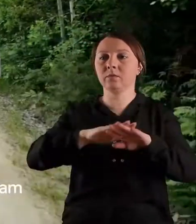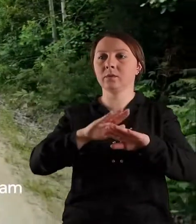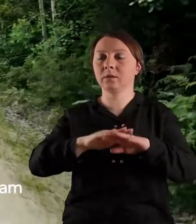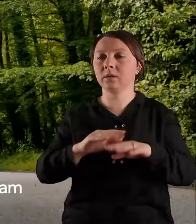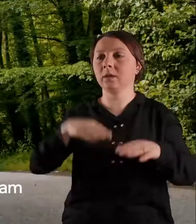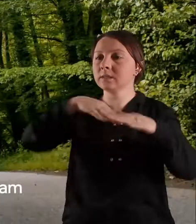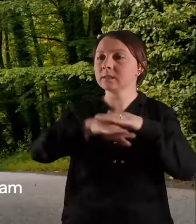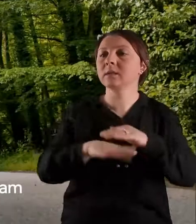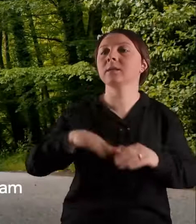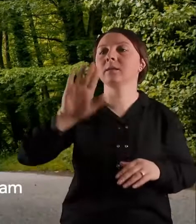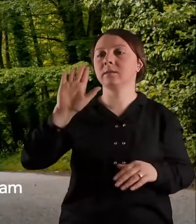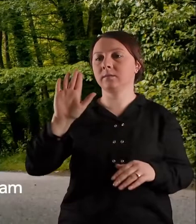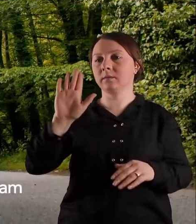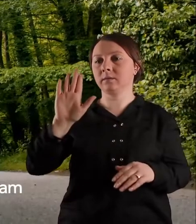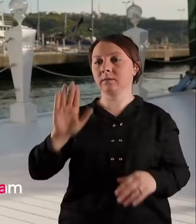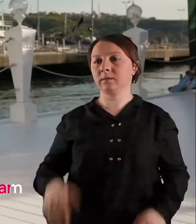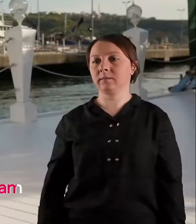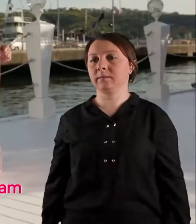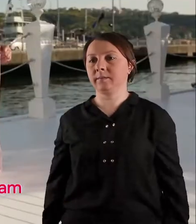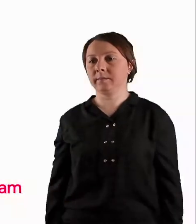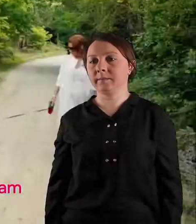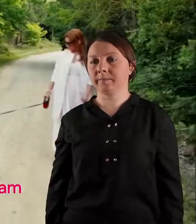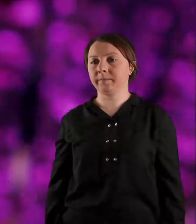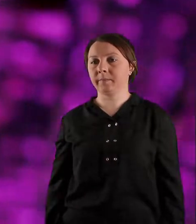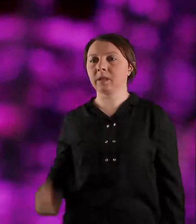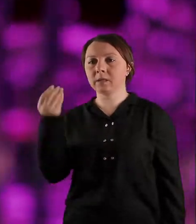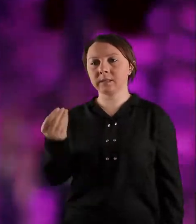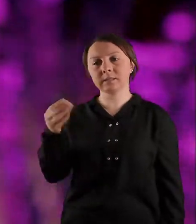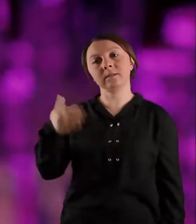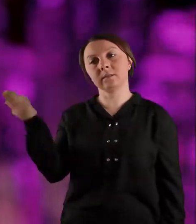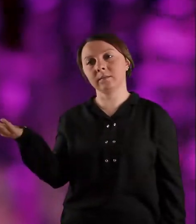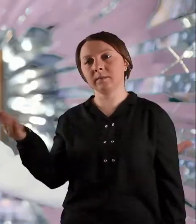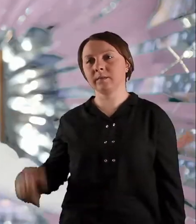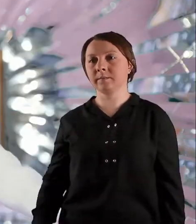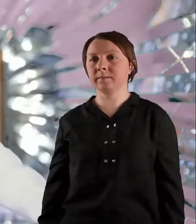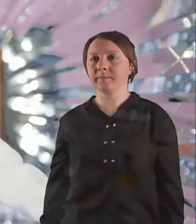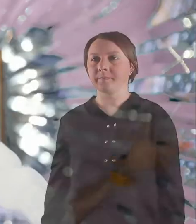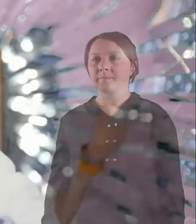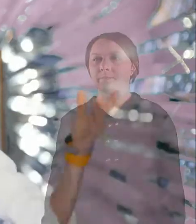vurarak saklayamam. İyisin tabii.